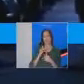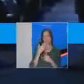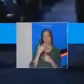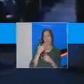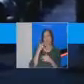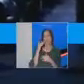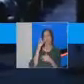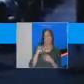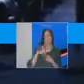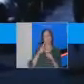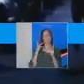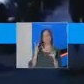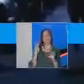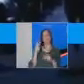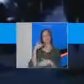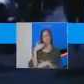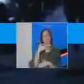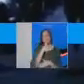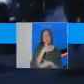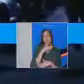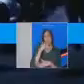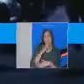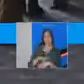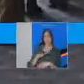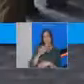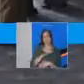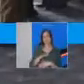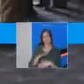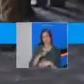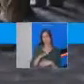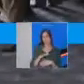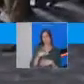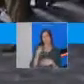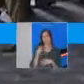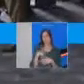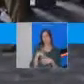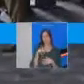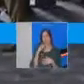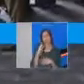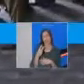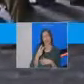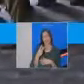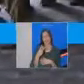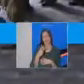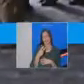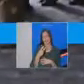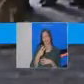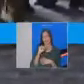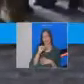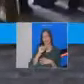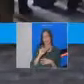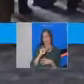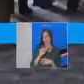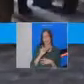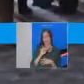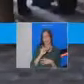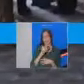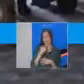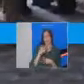מהיהודים אמריקאים רוצים פתרון של שני מדינות באזור. ואנחנו ראינו שבעצם